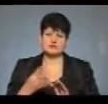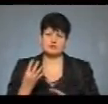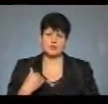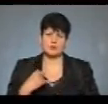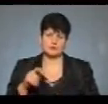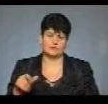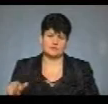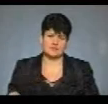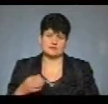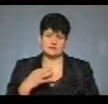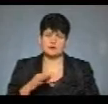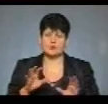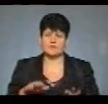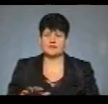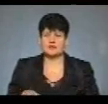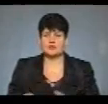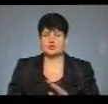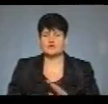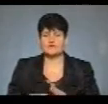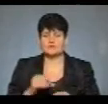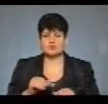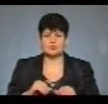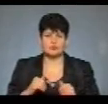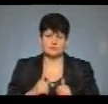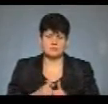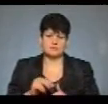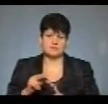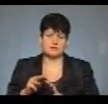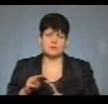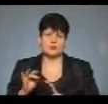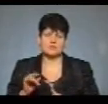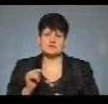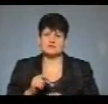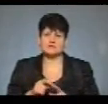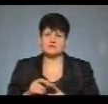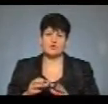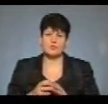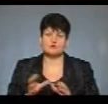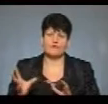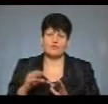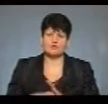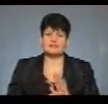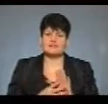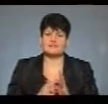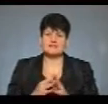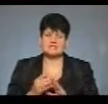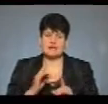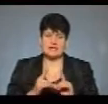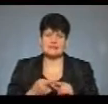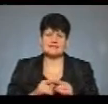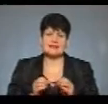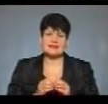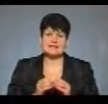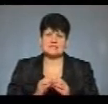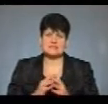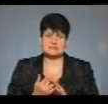особи, повідомила голова територіальної виборчої комісії Марія Прок. За її словами, до громади входитиме 9 сільських рад – це 10